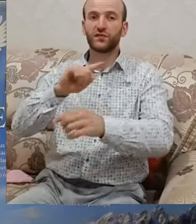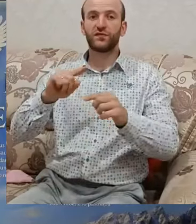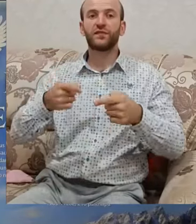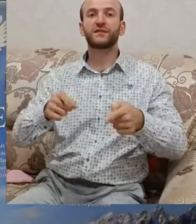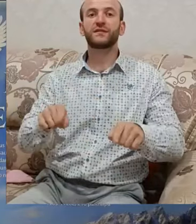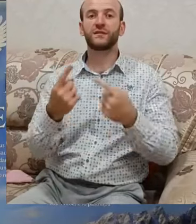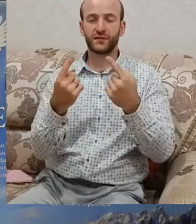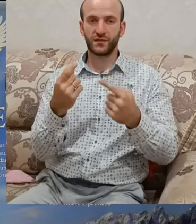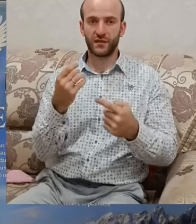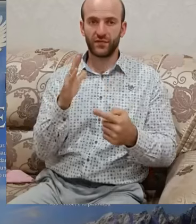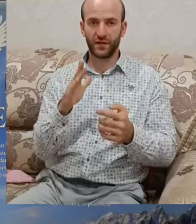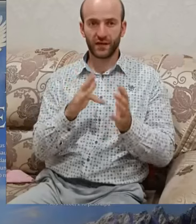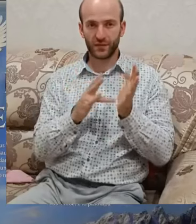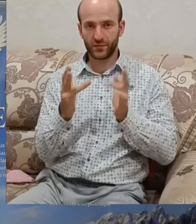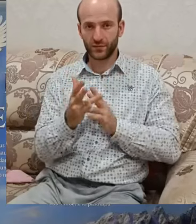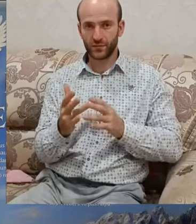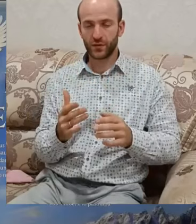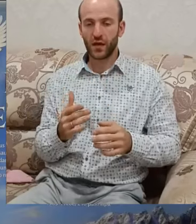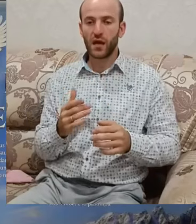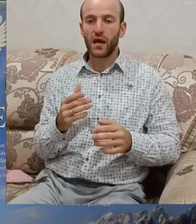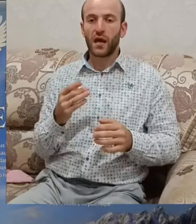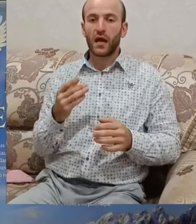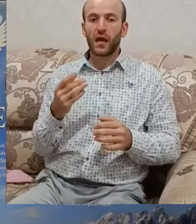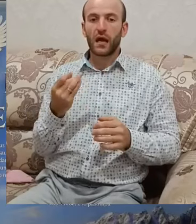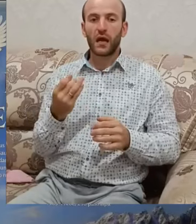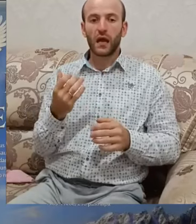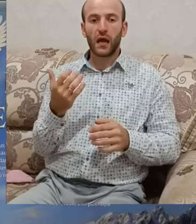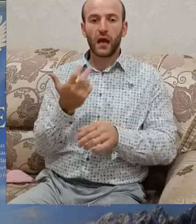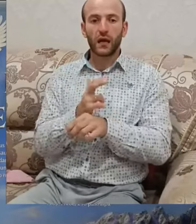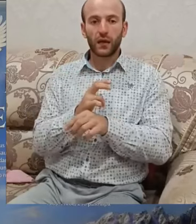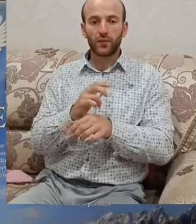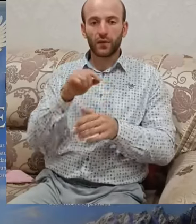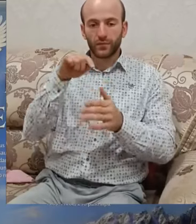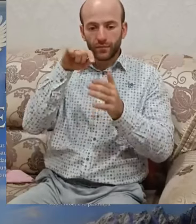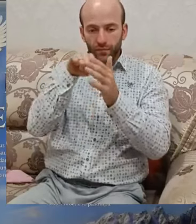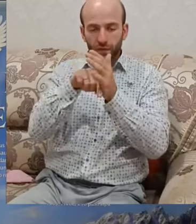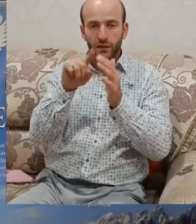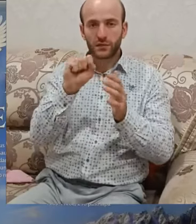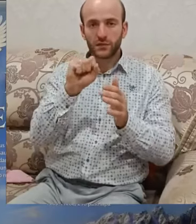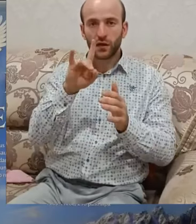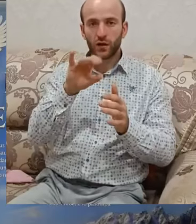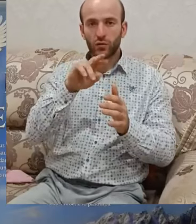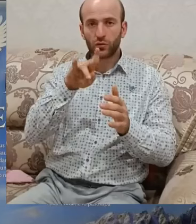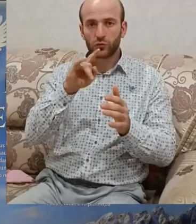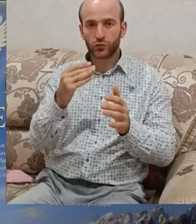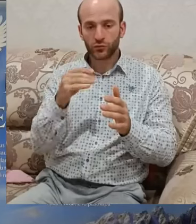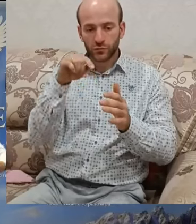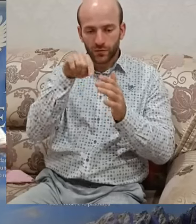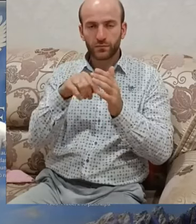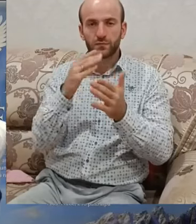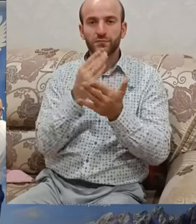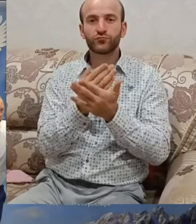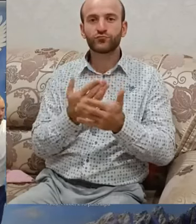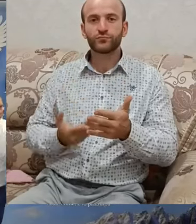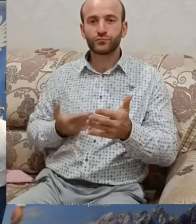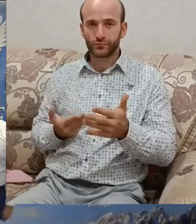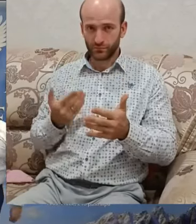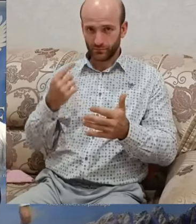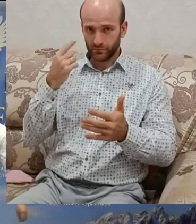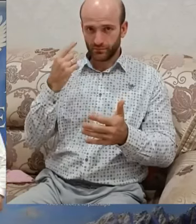turėjo būti kas gyvenimas. В том зародыше должно было быть что? Жизнь. Užbaigiamai. Закончательная.